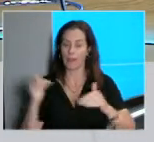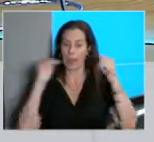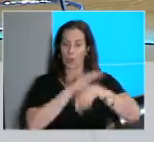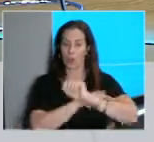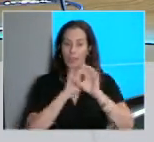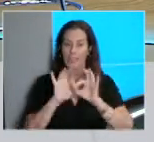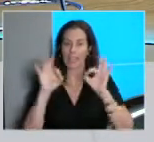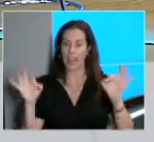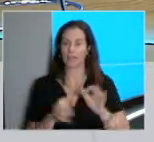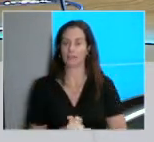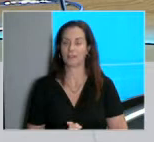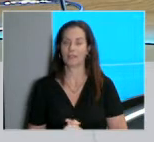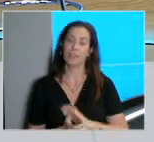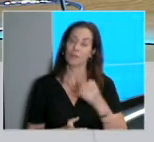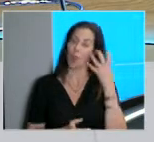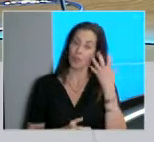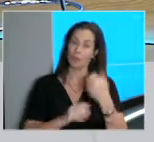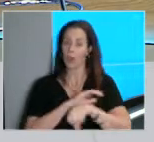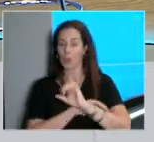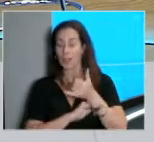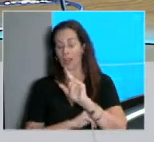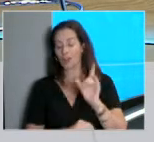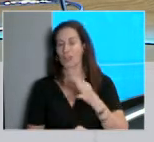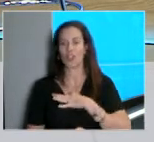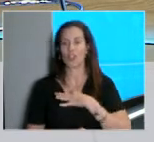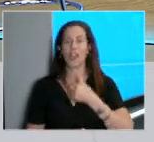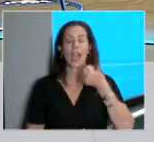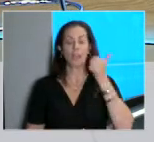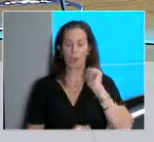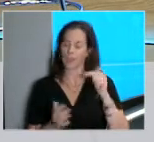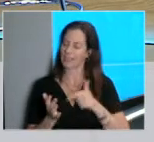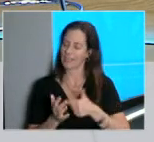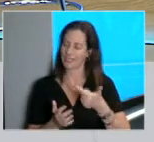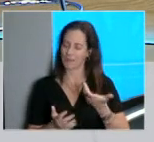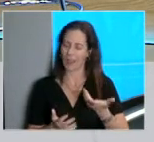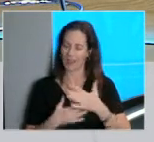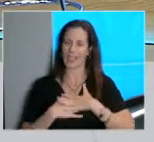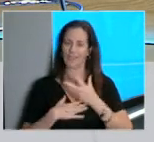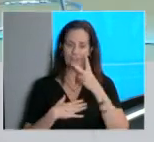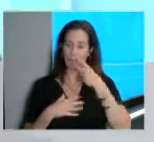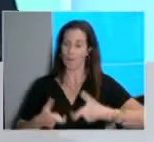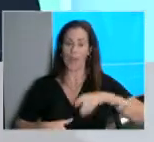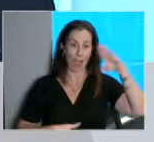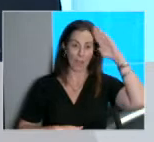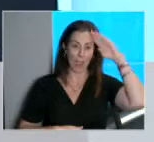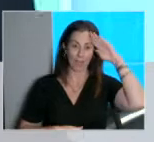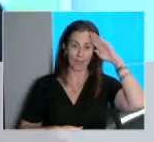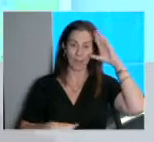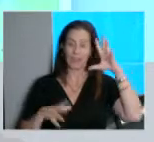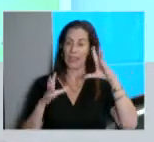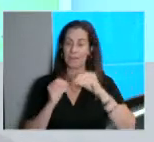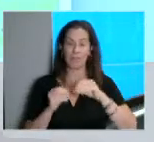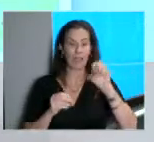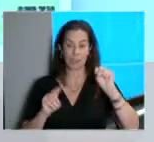נפתחת, בין אם אתם אוהבים את הכדורגל הישראלי או לא, זה שלנו, ואתמול הייתה סיבה להתאהב, שימו לב, מכבי חיפה עם פיגור